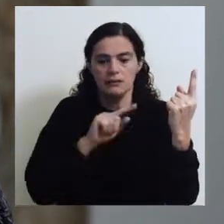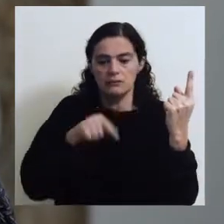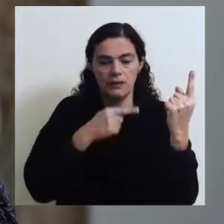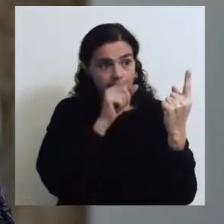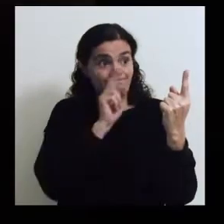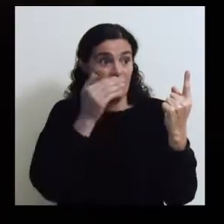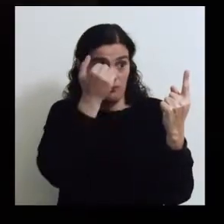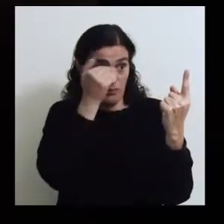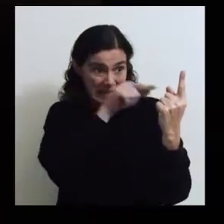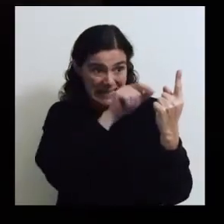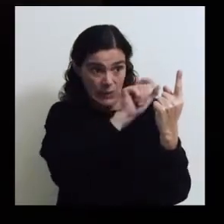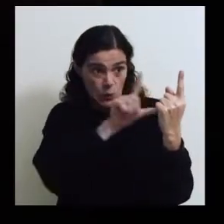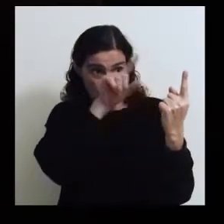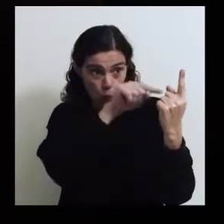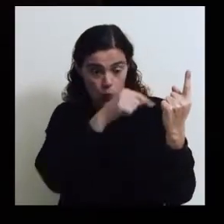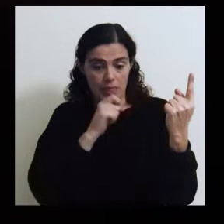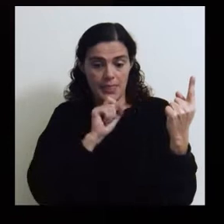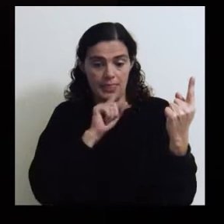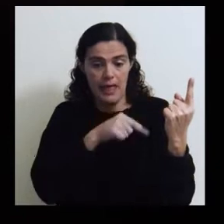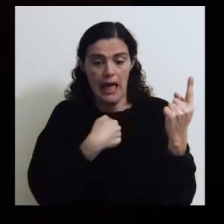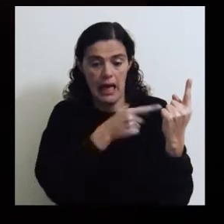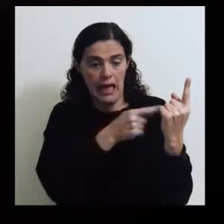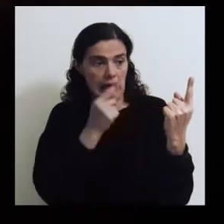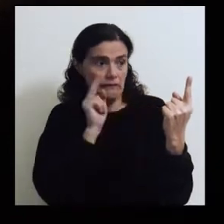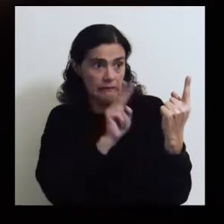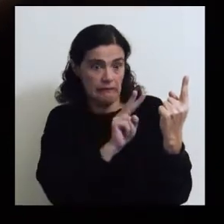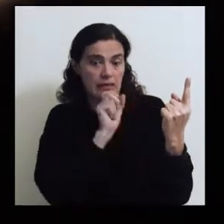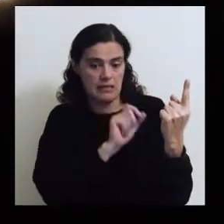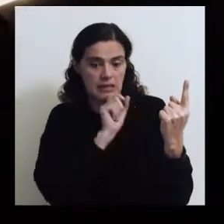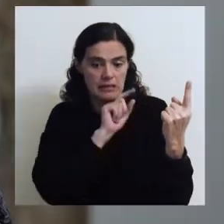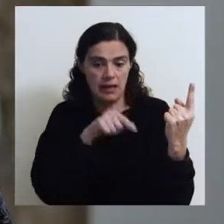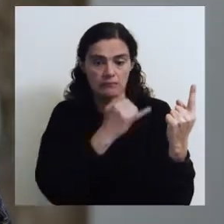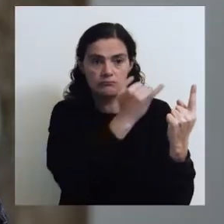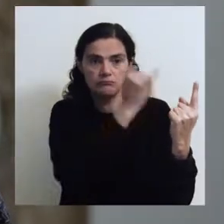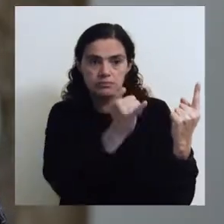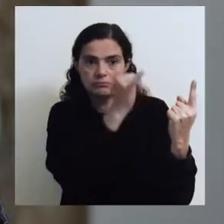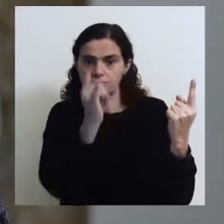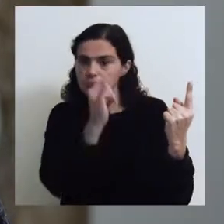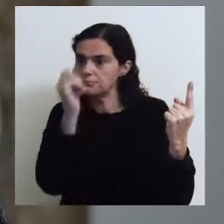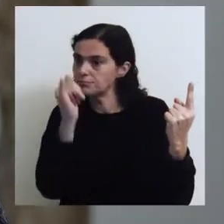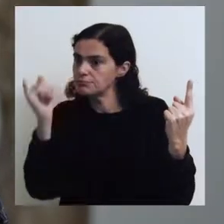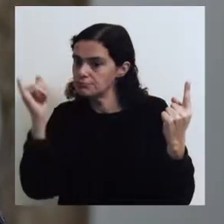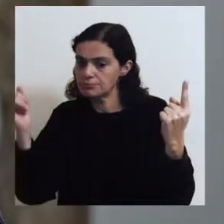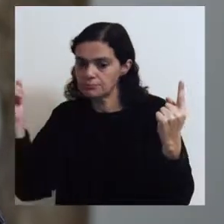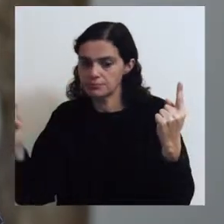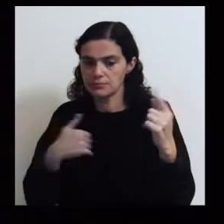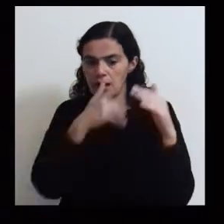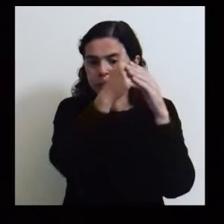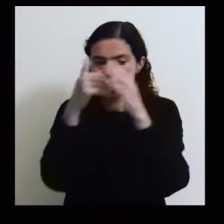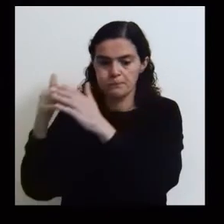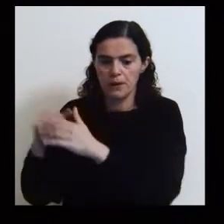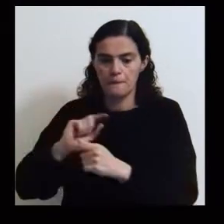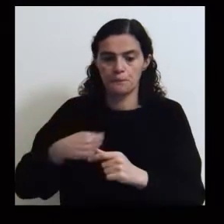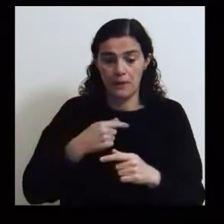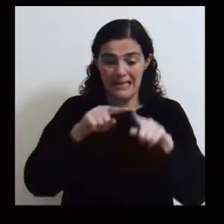puis regarder le contenu des vidéos d'un écran les uns après les autres, en suivant l'ordre,